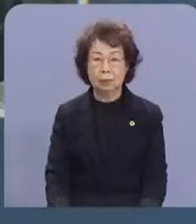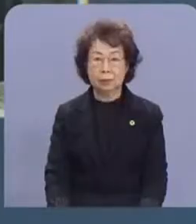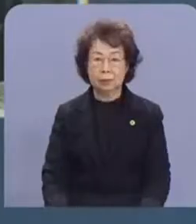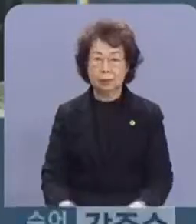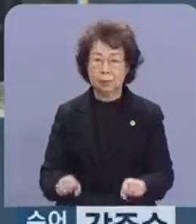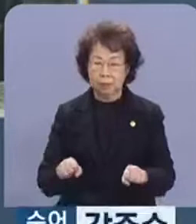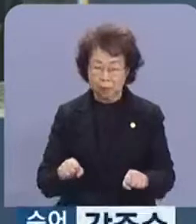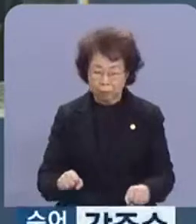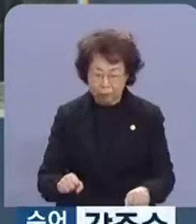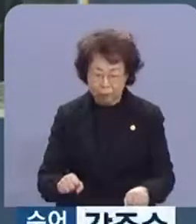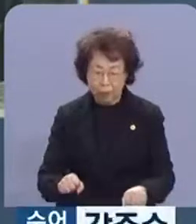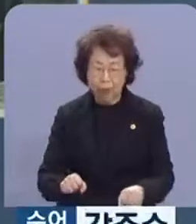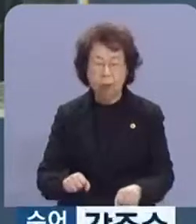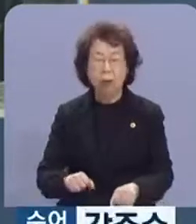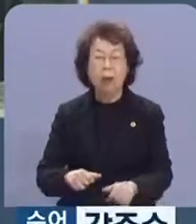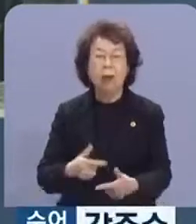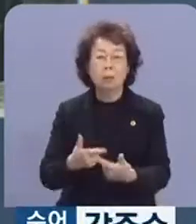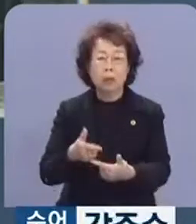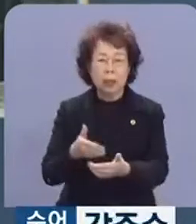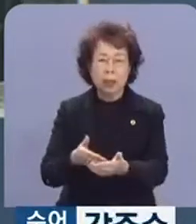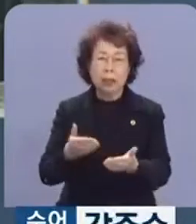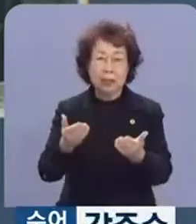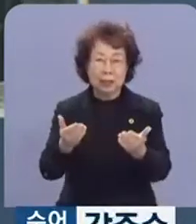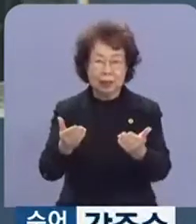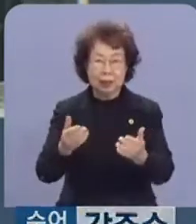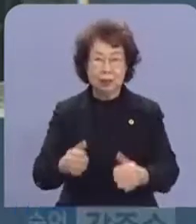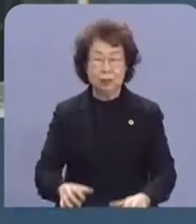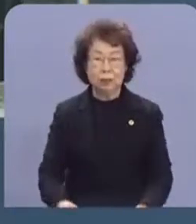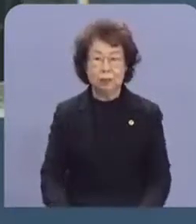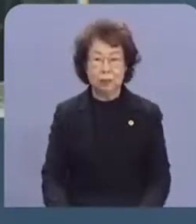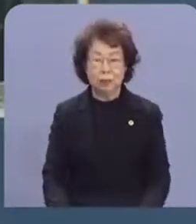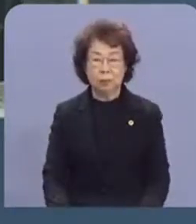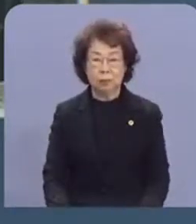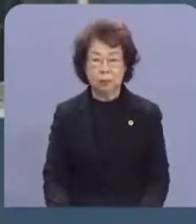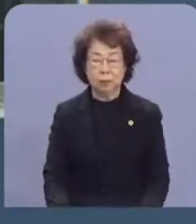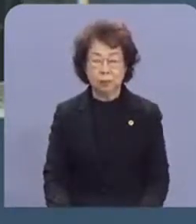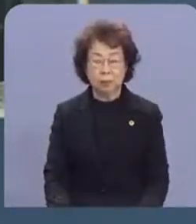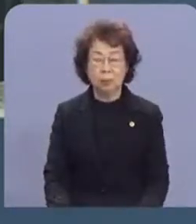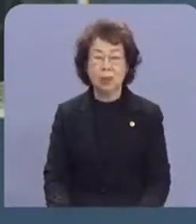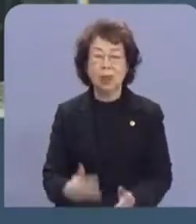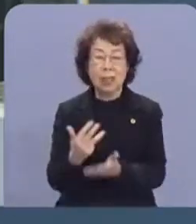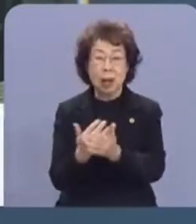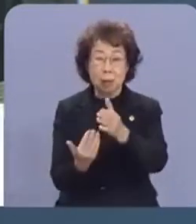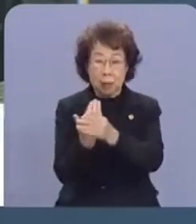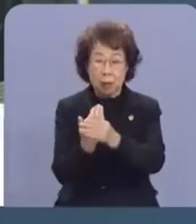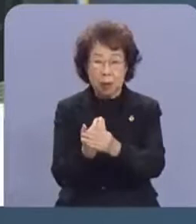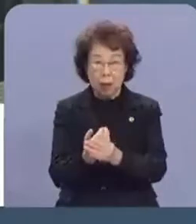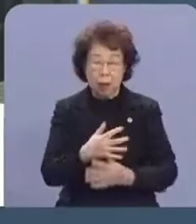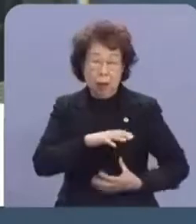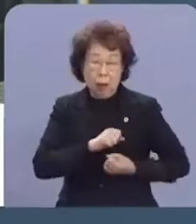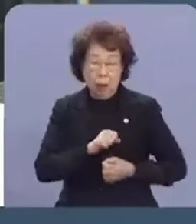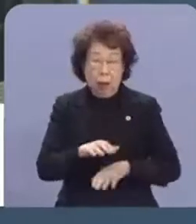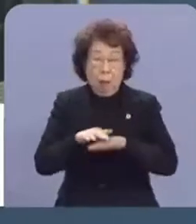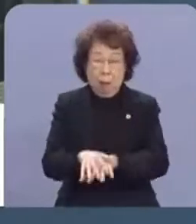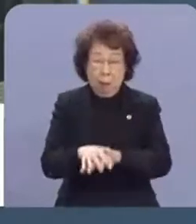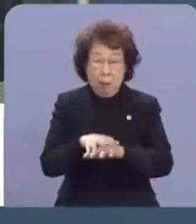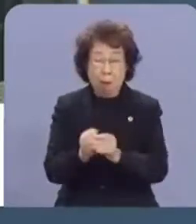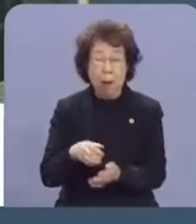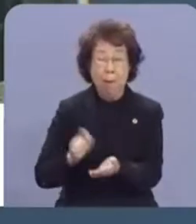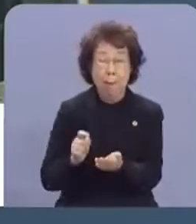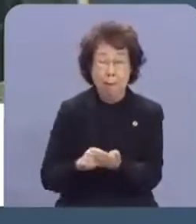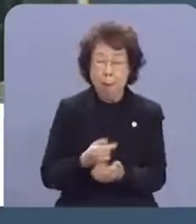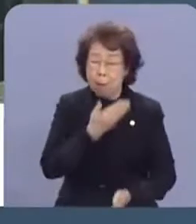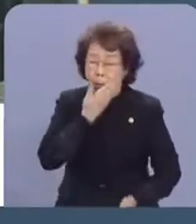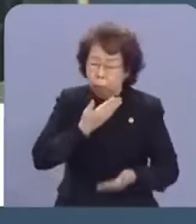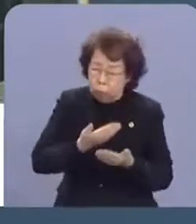여러분 안녕하십니까 KBS 뉴스 부산에서 전해드립니다 이태원 참사로 심폐소생술 등 응급처치의